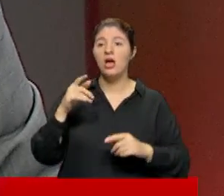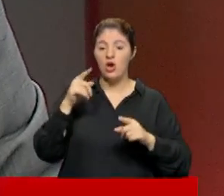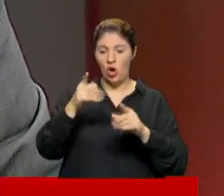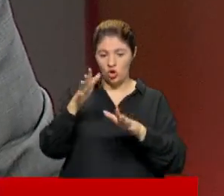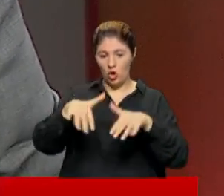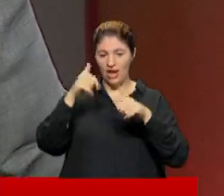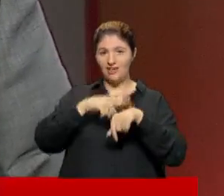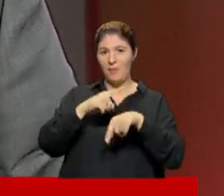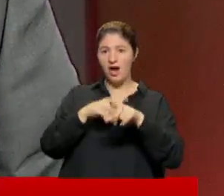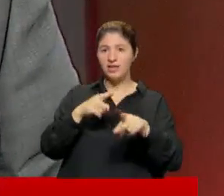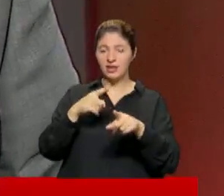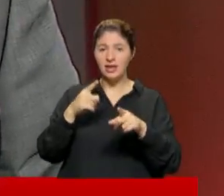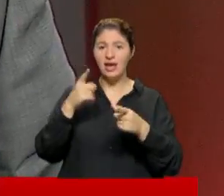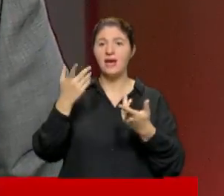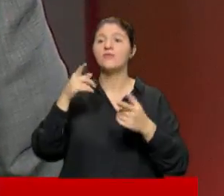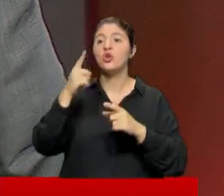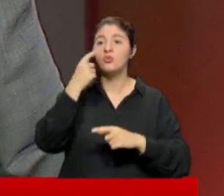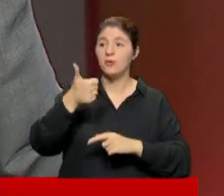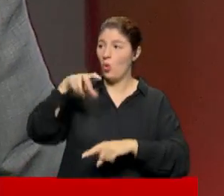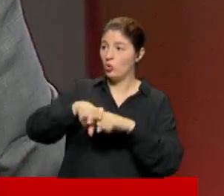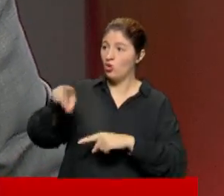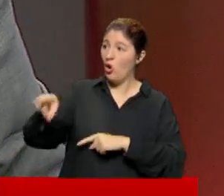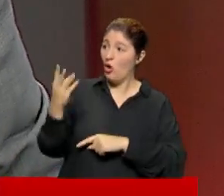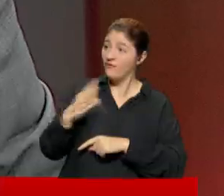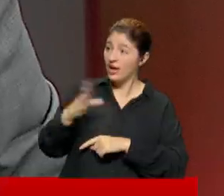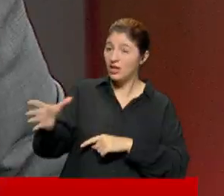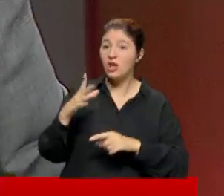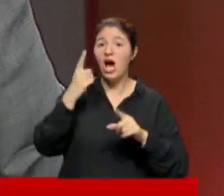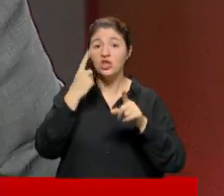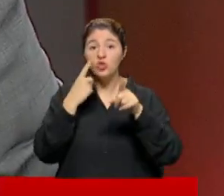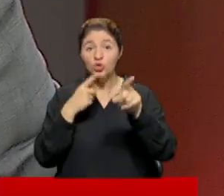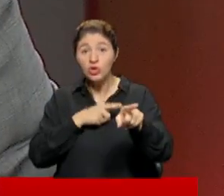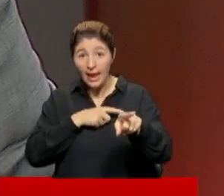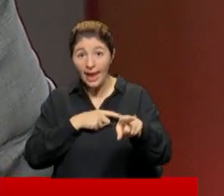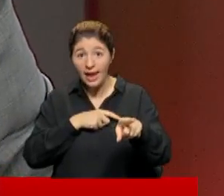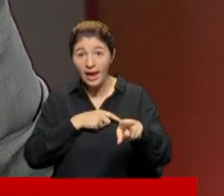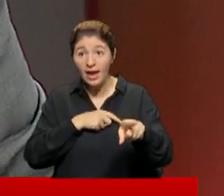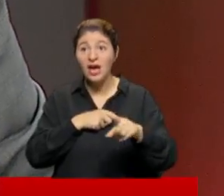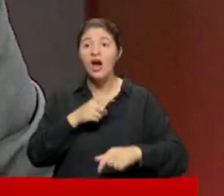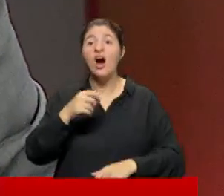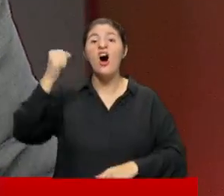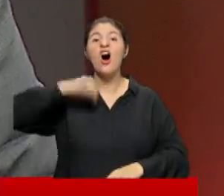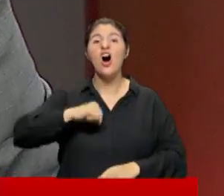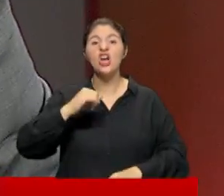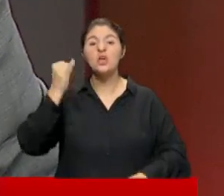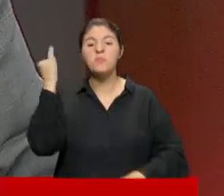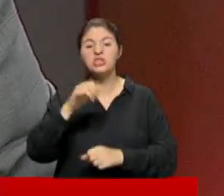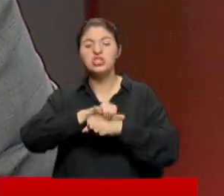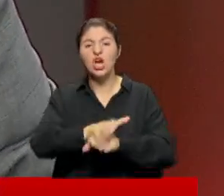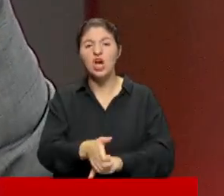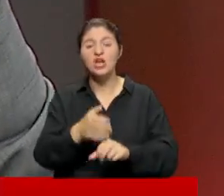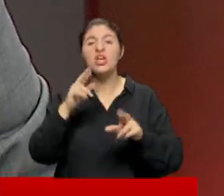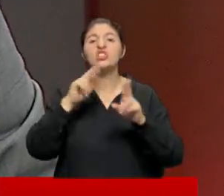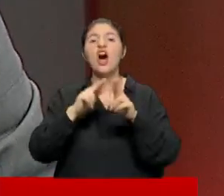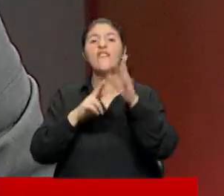töreni sırasında Cumhurbaşkanı orada otururken Mustafa Kemal Atatürk'e hain ve zalim kafir